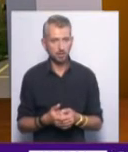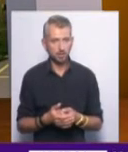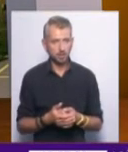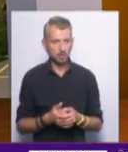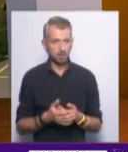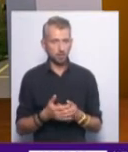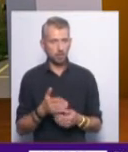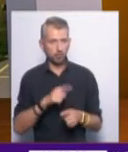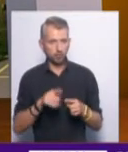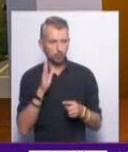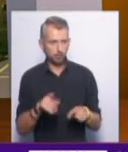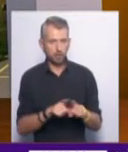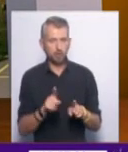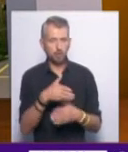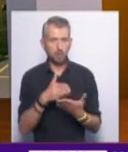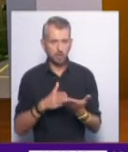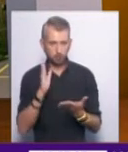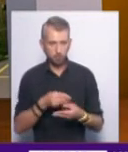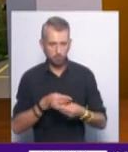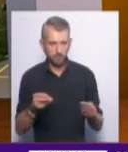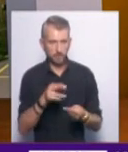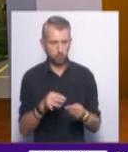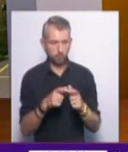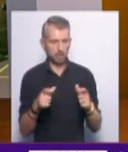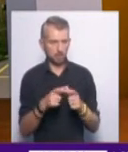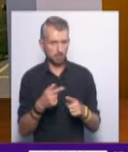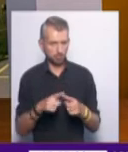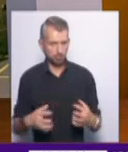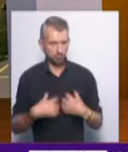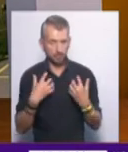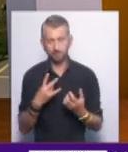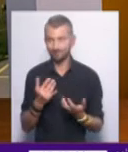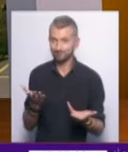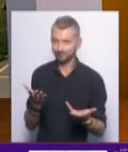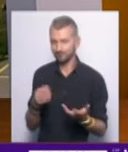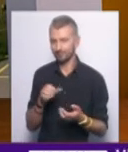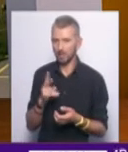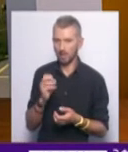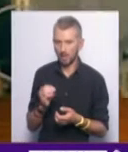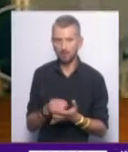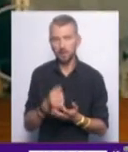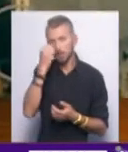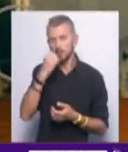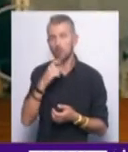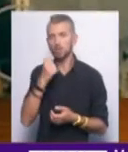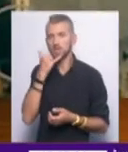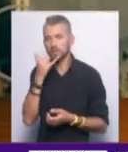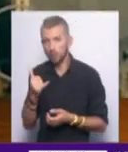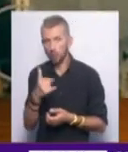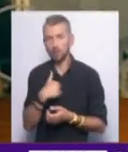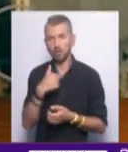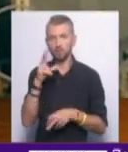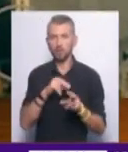мабуть, до того, що хліб будемо роздавати по карткам. Це жах. Ну, таке. Я вам дуже дякую за цей дзвінок. Я дуже сподіваюся,